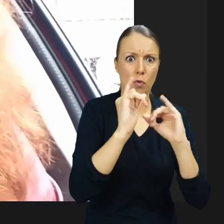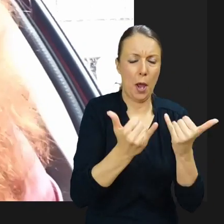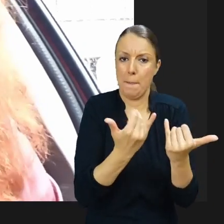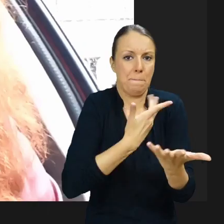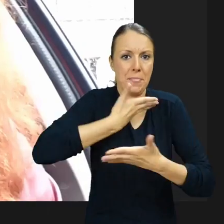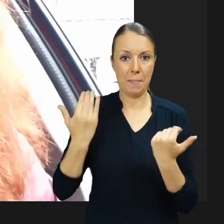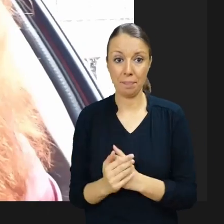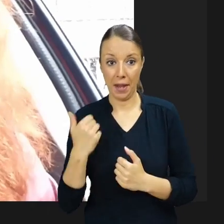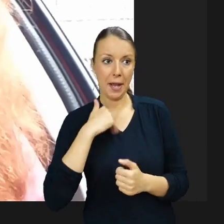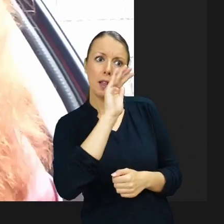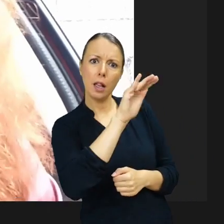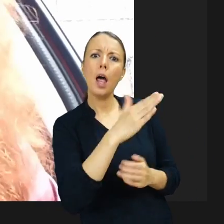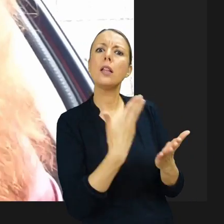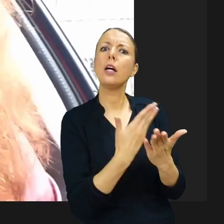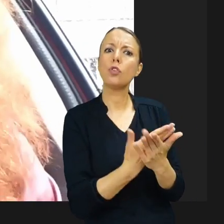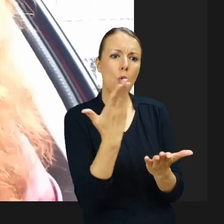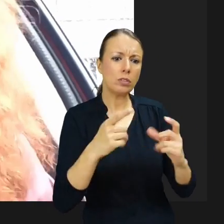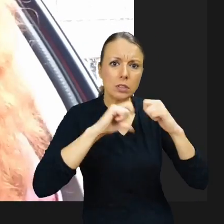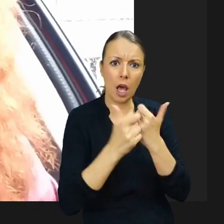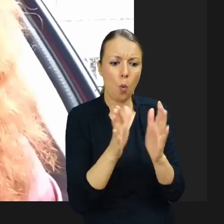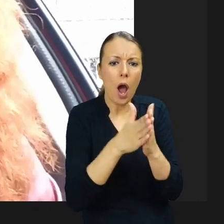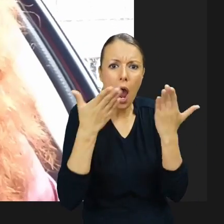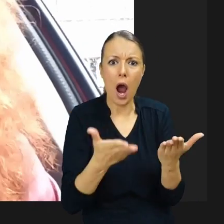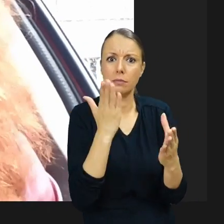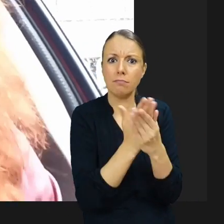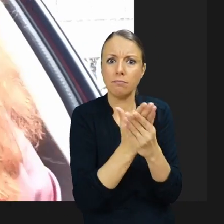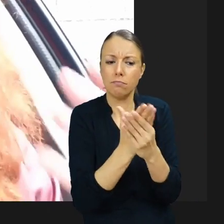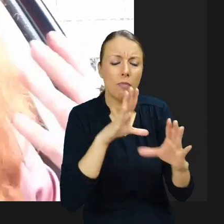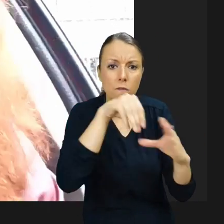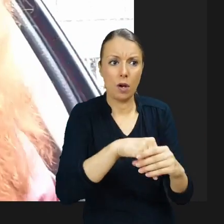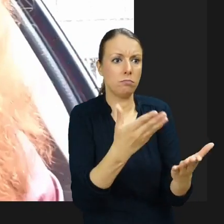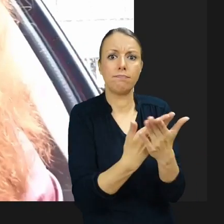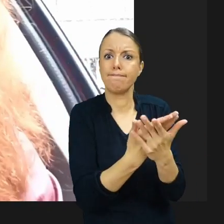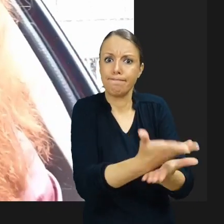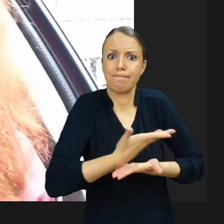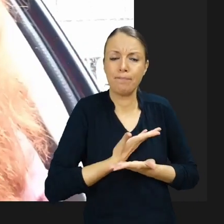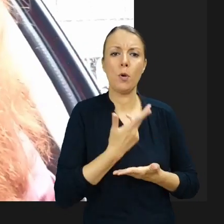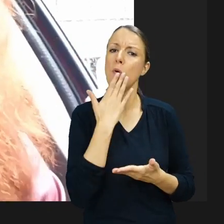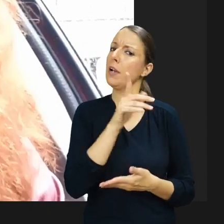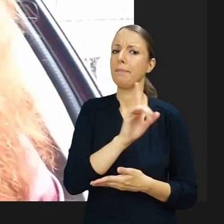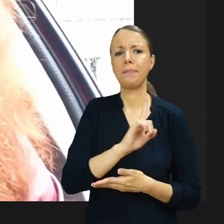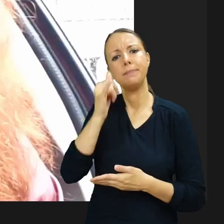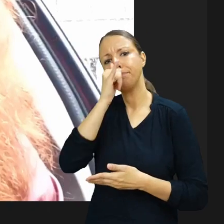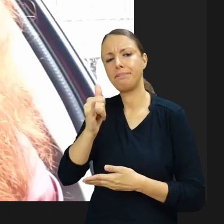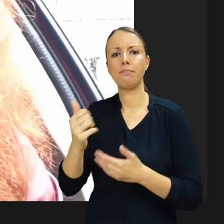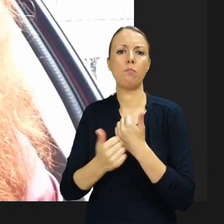wszystkiego, dowiedziałam się, że zostało utajnione, czyli ustawa o dostępie do informacji niejawnych. Więc zadałam pytanie.